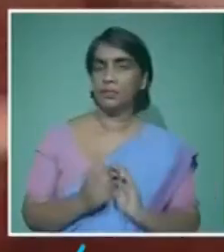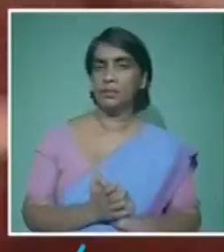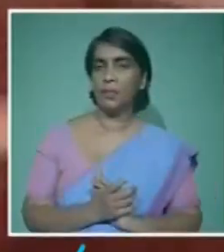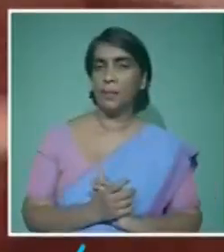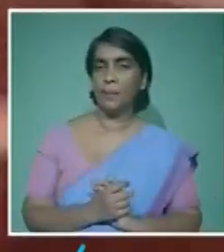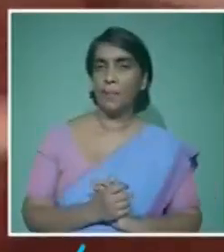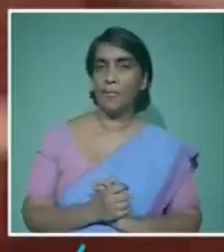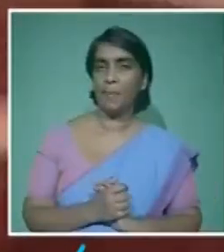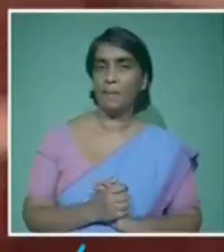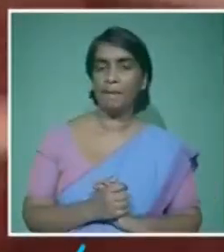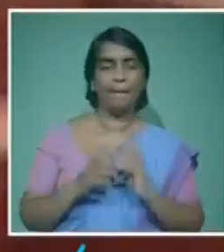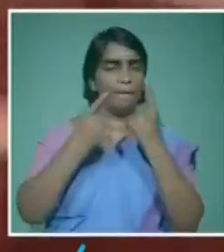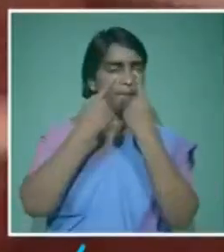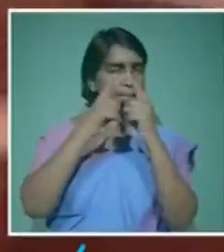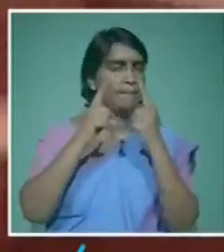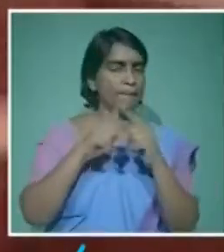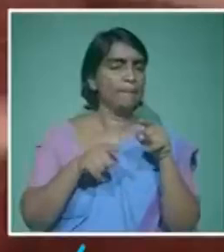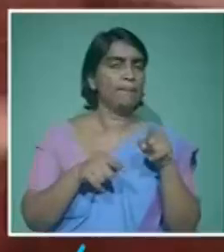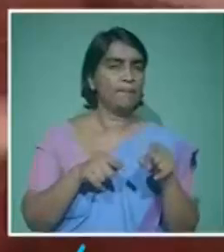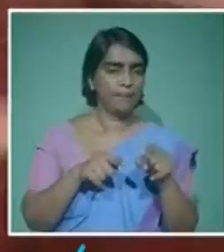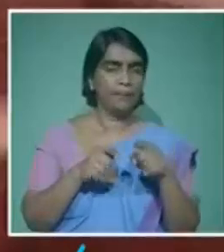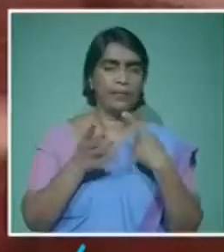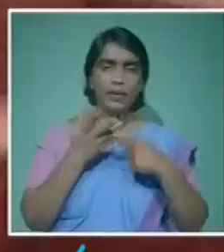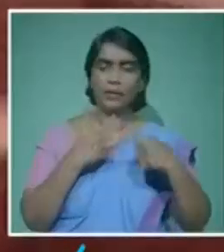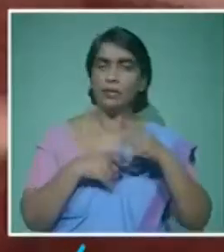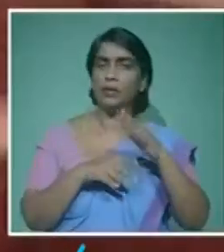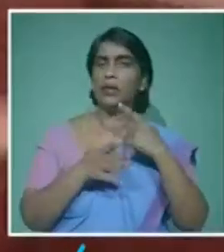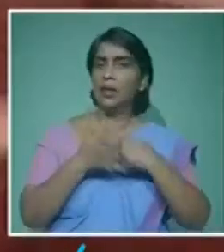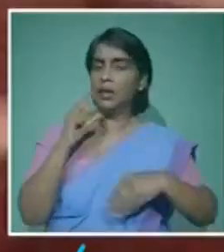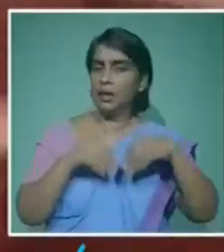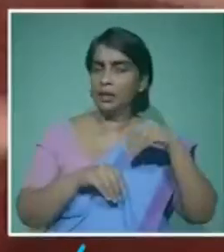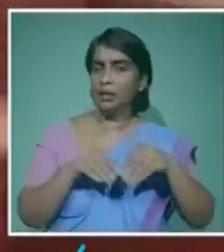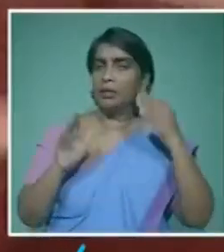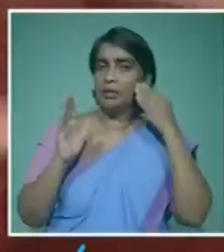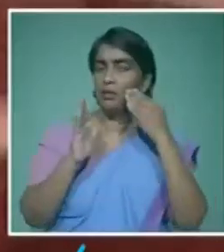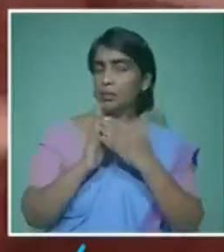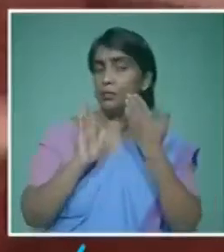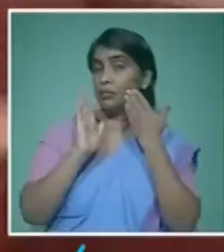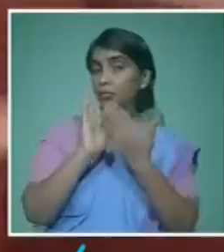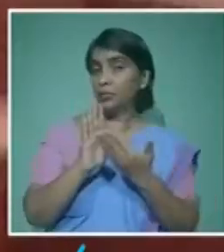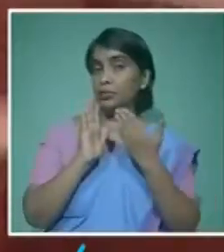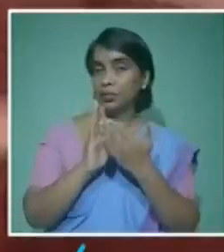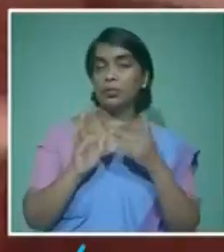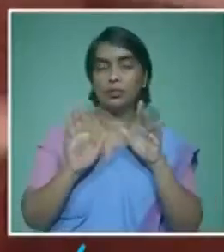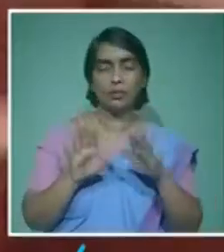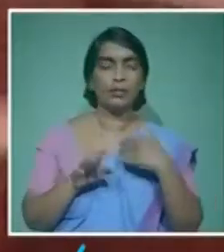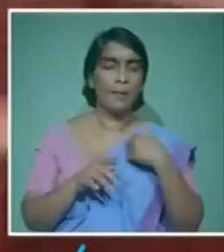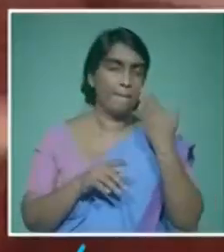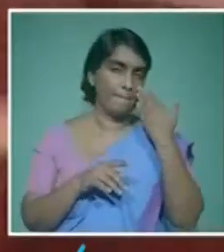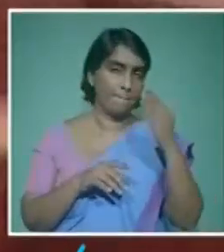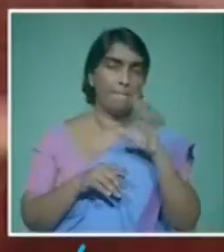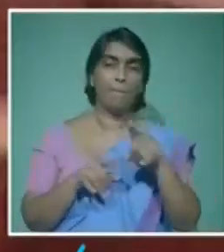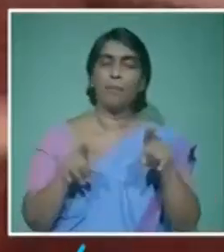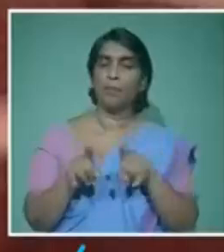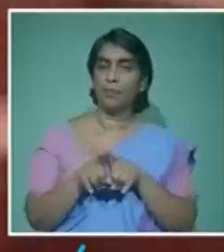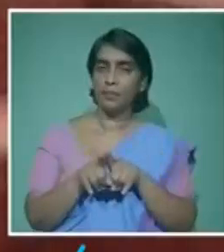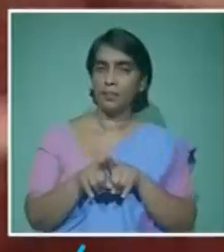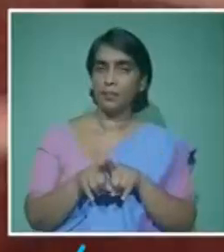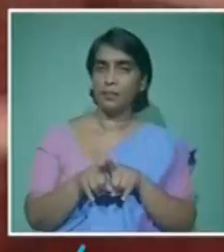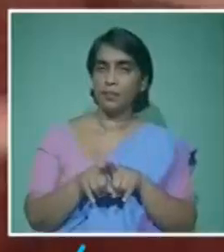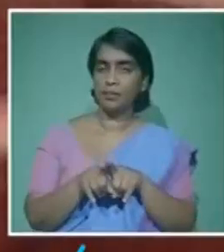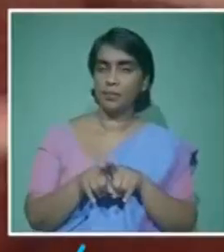நாடகங்கள் அரசியல் அரங்கில் மேடையேற்றப்பட்டு வருவதை அவதானிக்க முடிகின்றது. இனவாத சக்திகளுக்கு மெல்வதற்கு அவளை